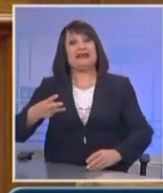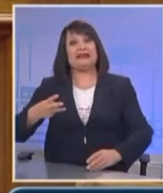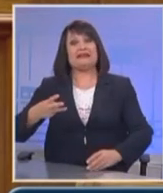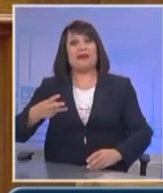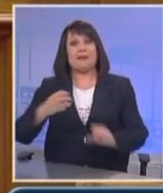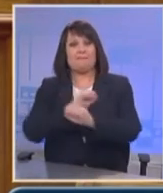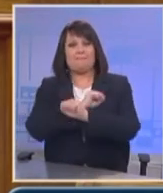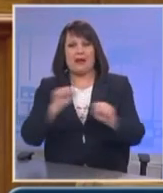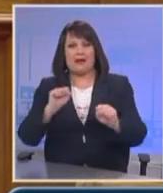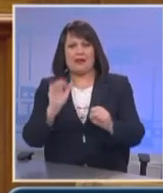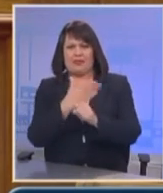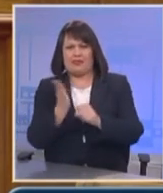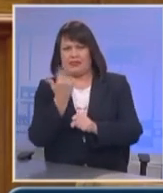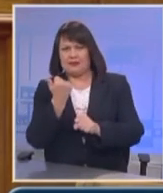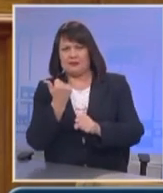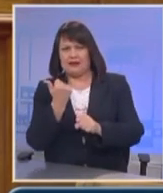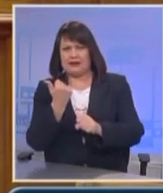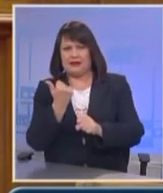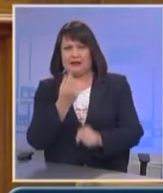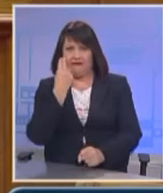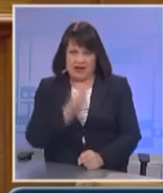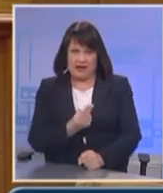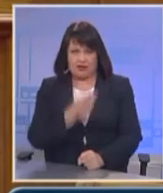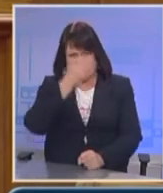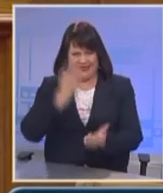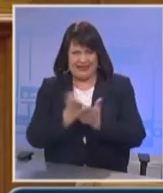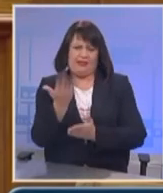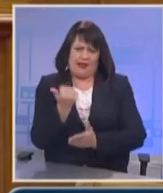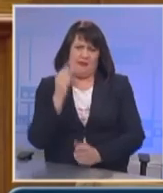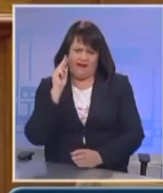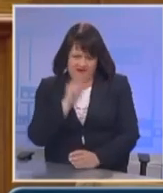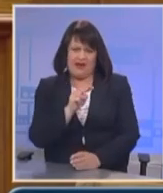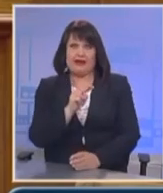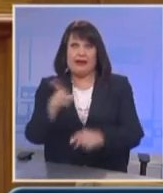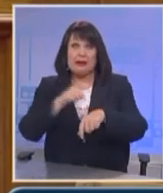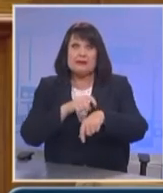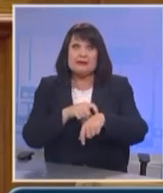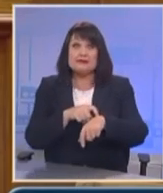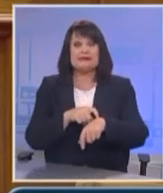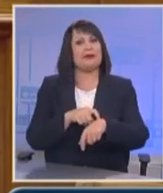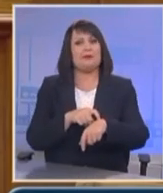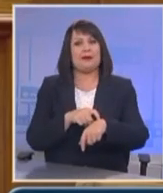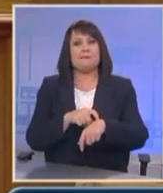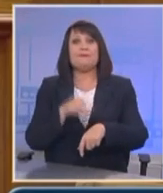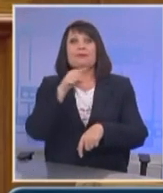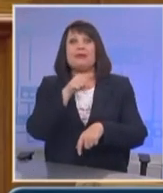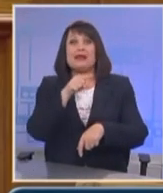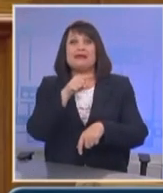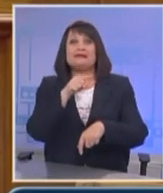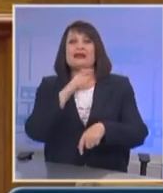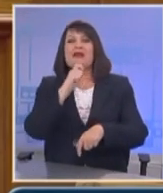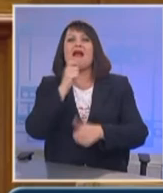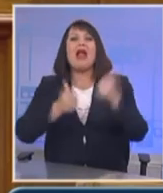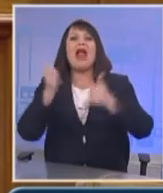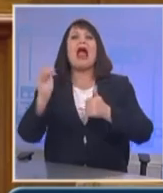αποδομείται με ασύλληπτο ρυθμό, την ώρα που κατρακυλάτε στις μετρήσεις της